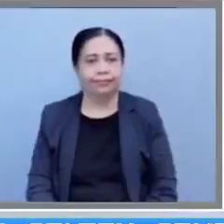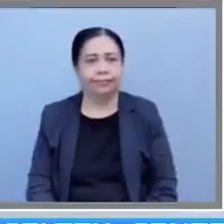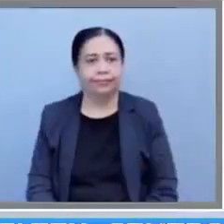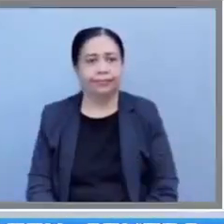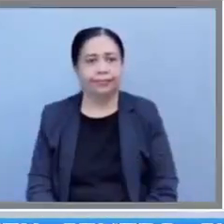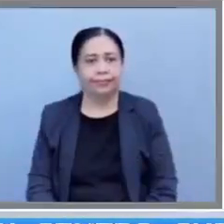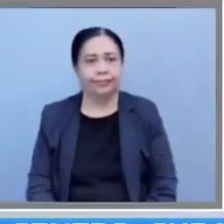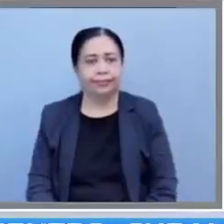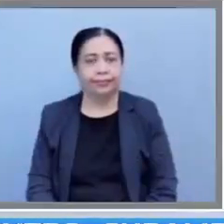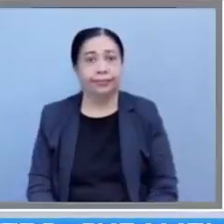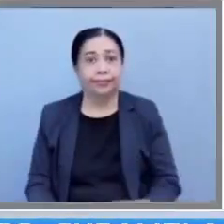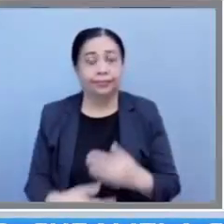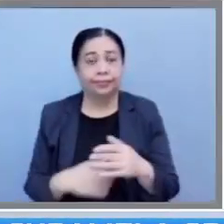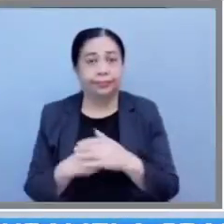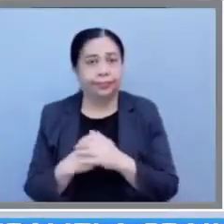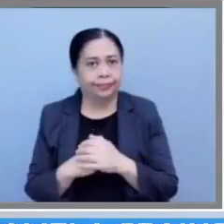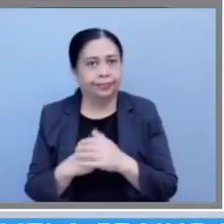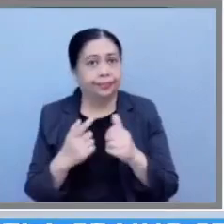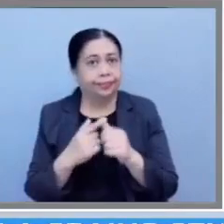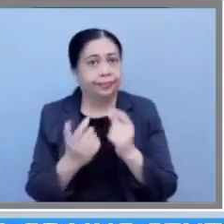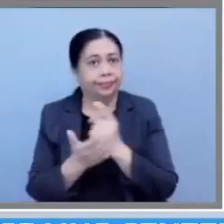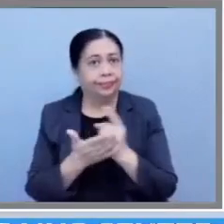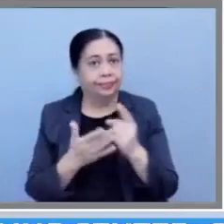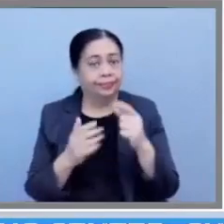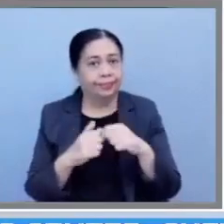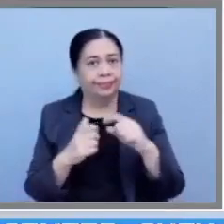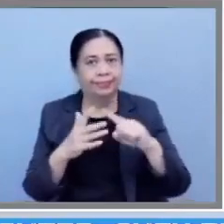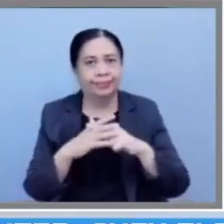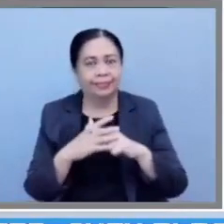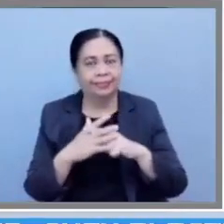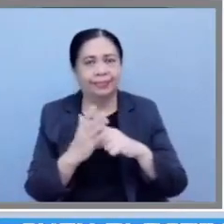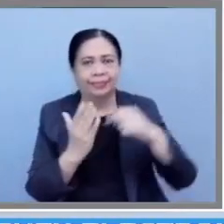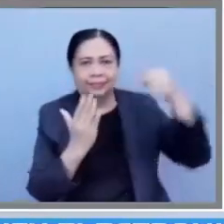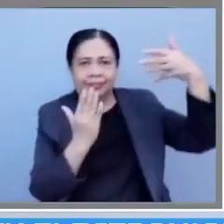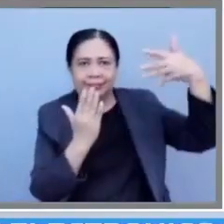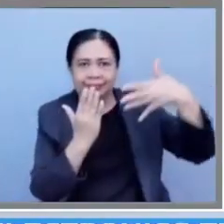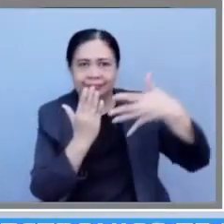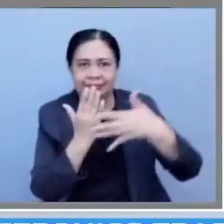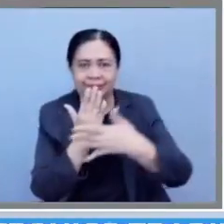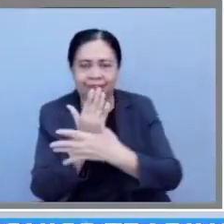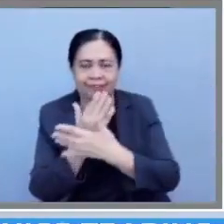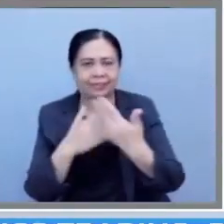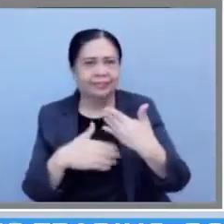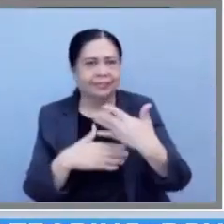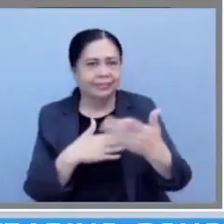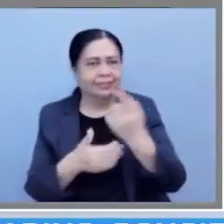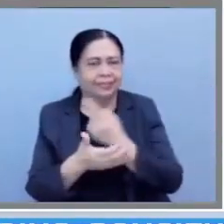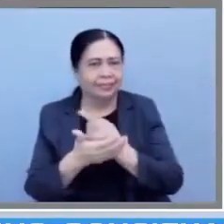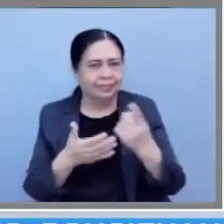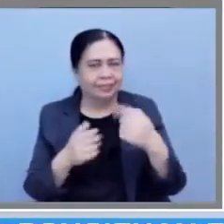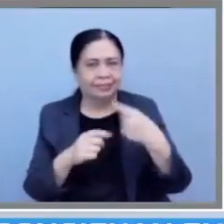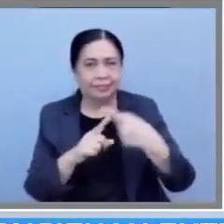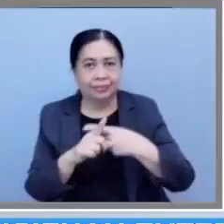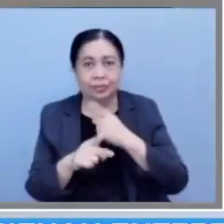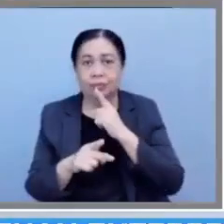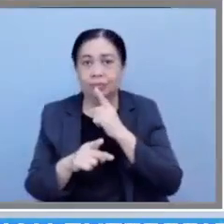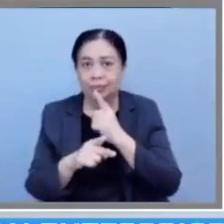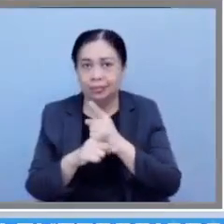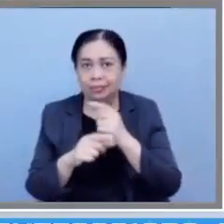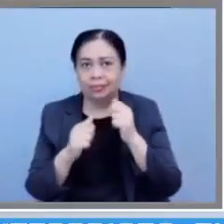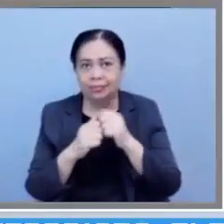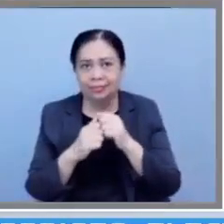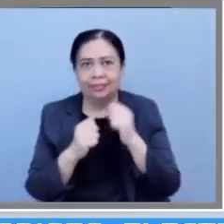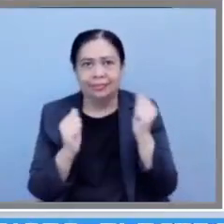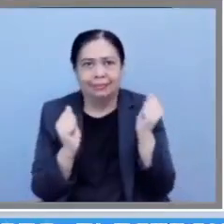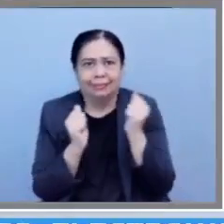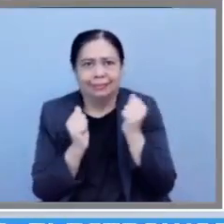Mga kabalita, first week ngayon ng pagsisimula ng amihan season. Sa mga susunod na linggo at buwan, yak, nakakagat na ang lamig